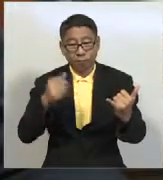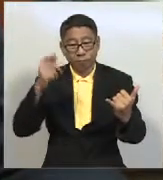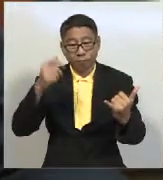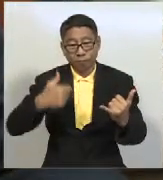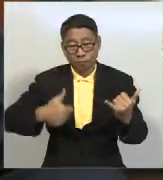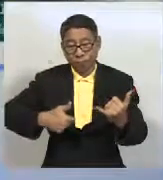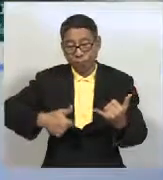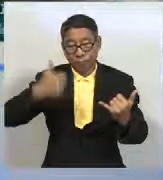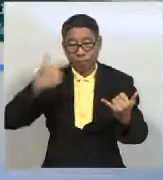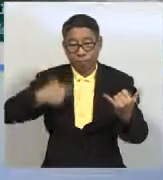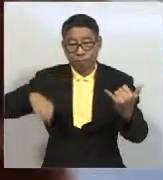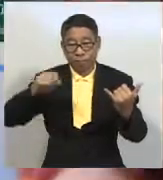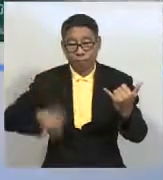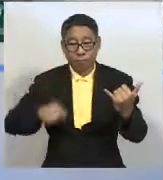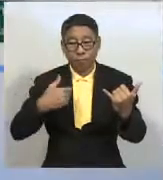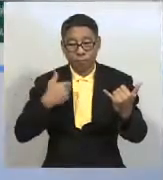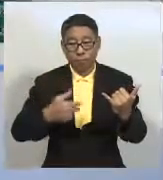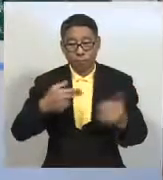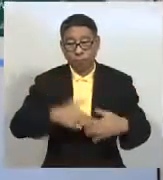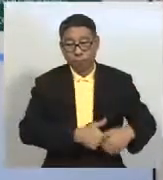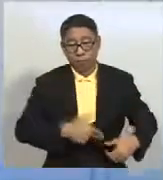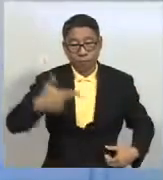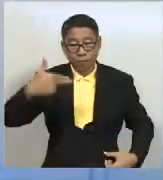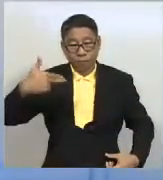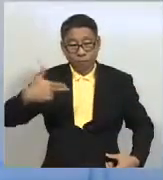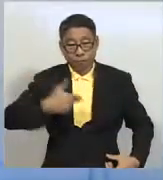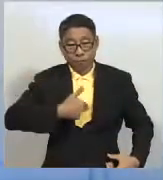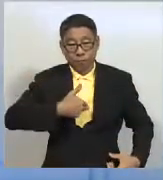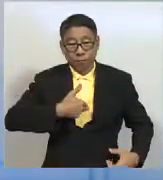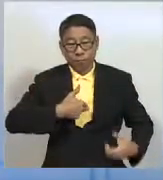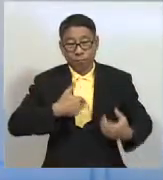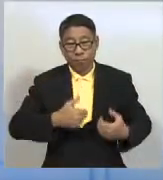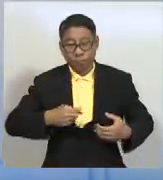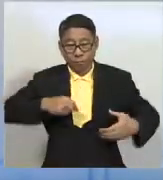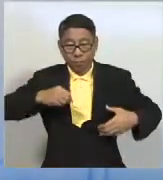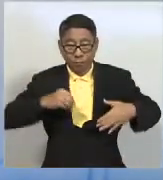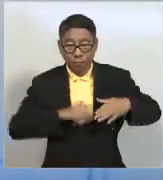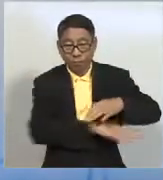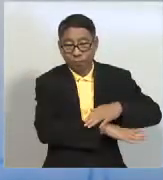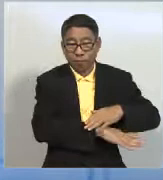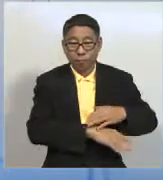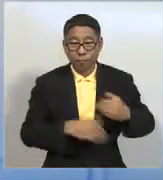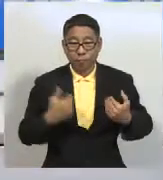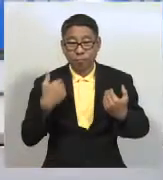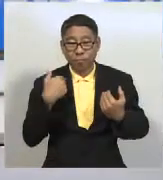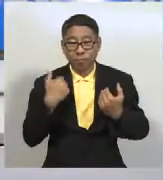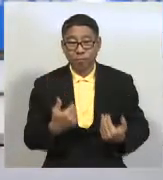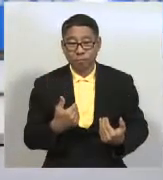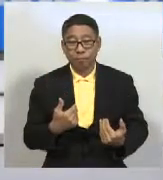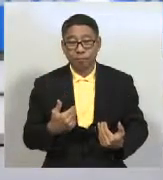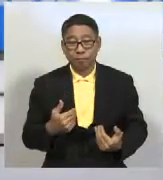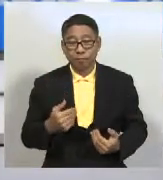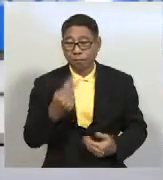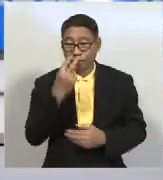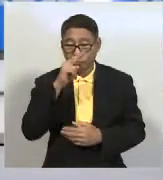ผู้พิพากษาศาลจังหวัดยะลานะคะว่ากระสุนปืนที่ทรวงอกด้านซ้ายด้านล่างทะลุออกมาด้านหลังซ้ายจากการเอ็กซเร